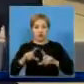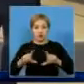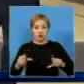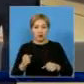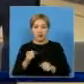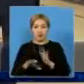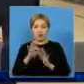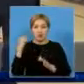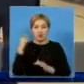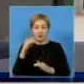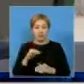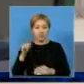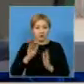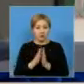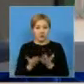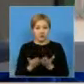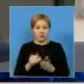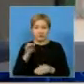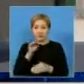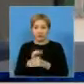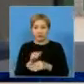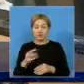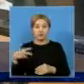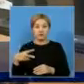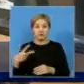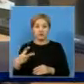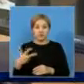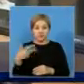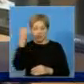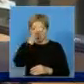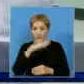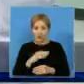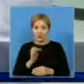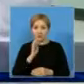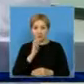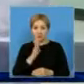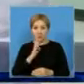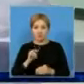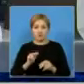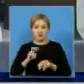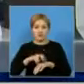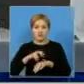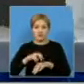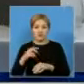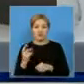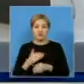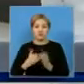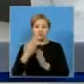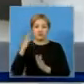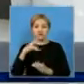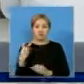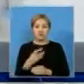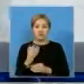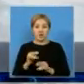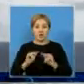ведется отбор качественных учебников. Он добавил, что к 2023 году зарплата врачей увеличится в 2,5 раза, а